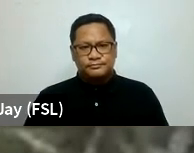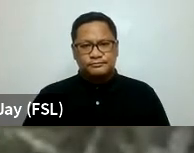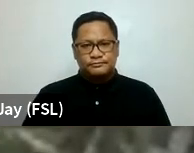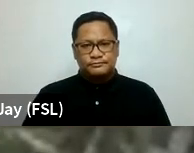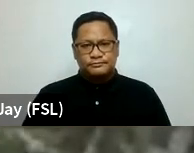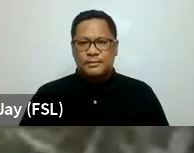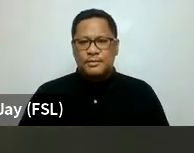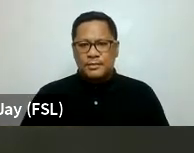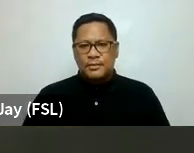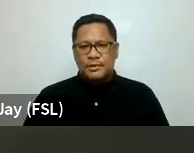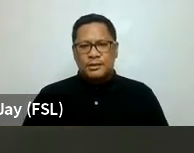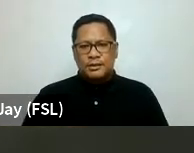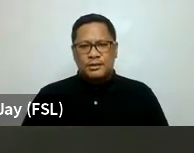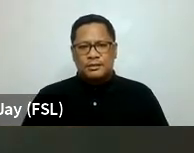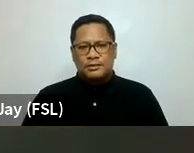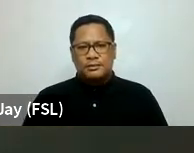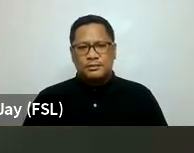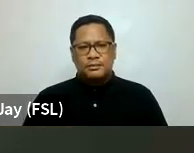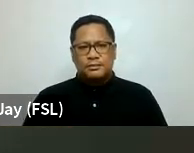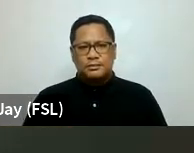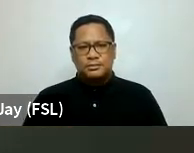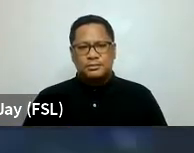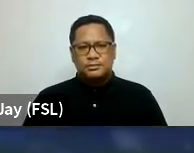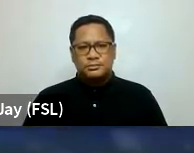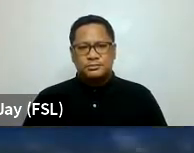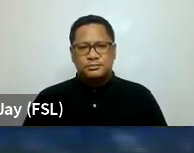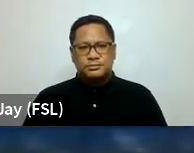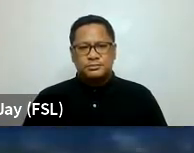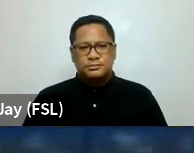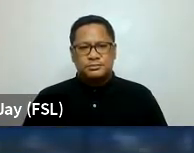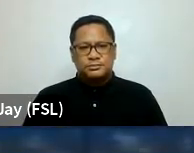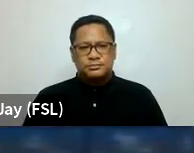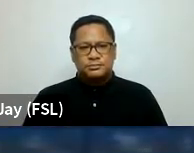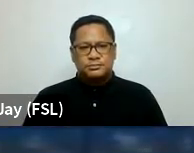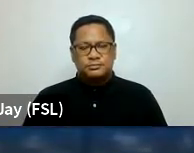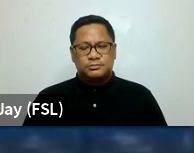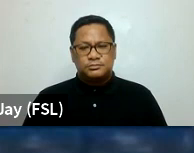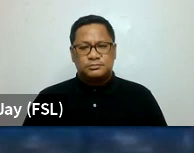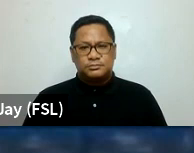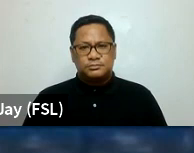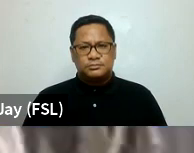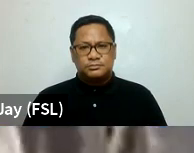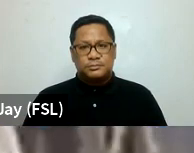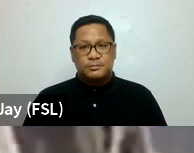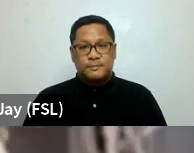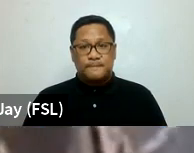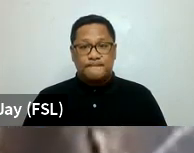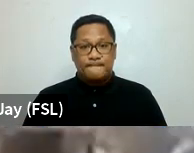Paghahanap buhay.